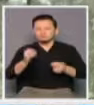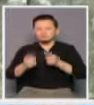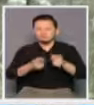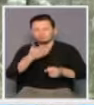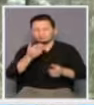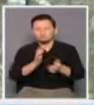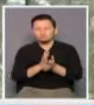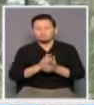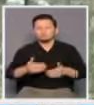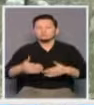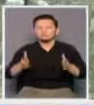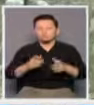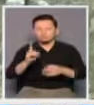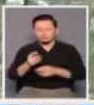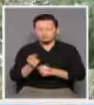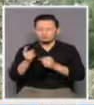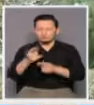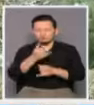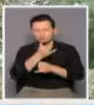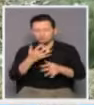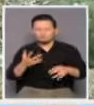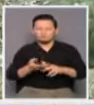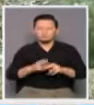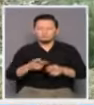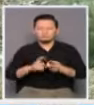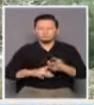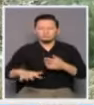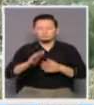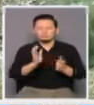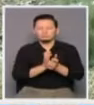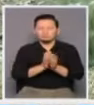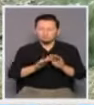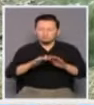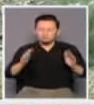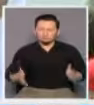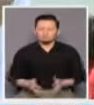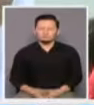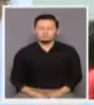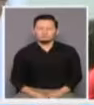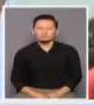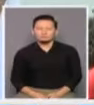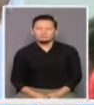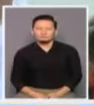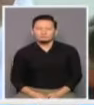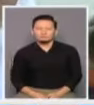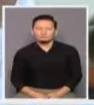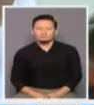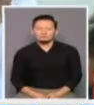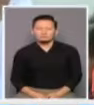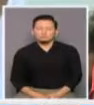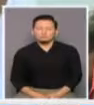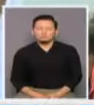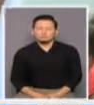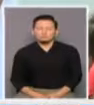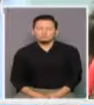болса, қоқыс жәшігіне жете алмайтындарын жеткізді. Сондықтан ауламыз қоқысқа толы дейді. А біздің балдар түгел бәрі құрсайды оқиды.